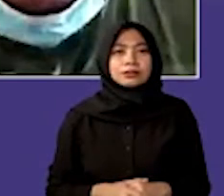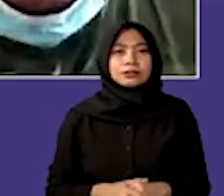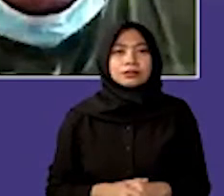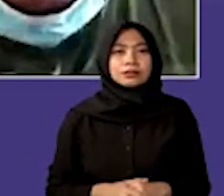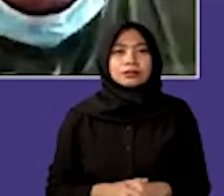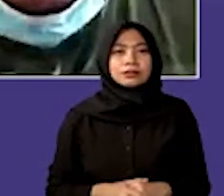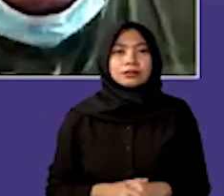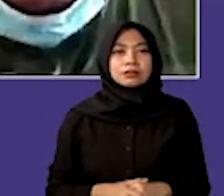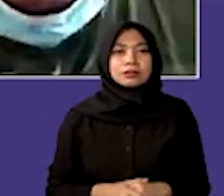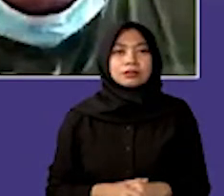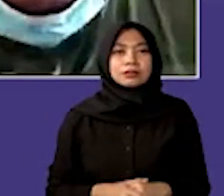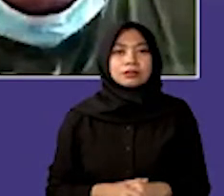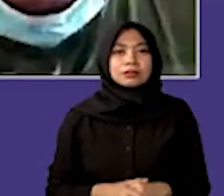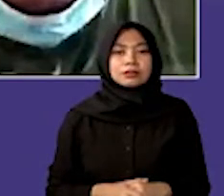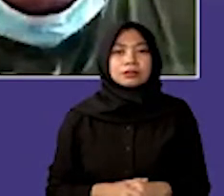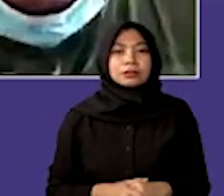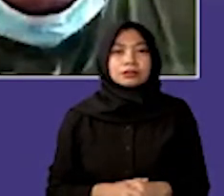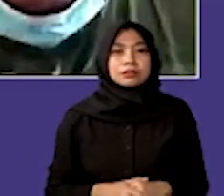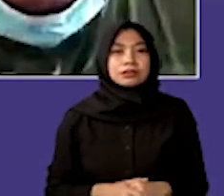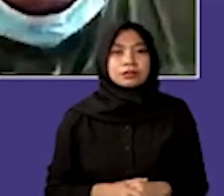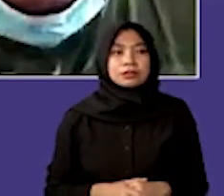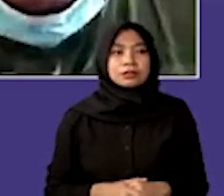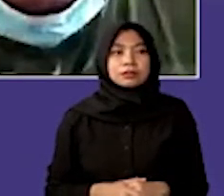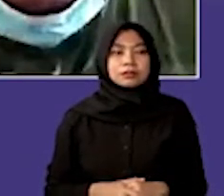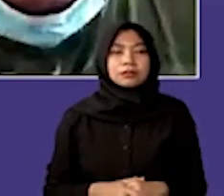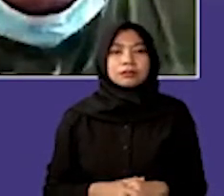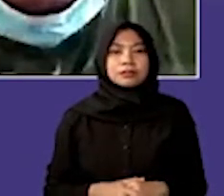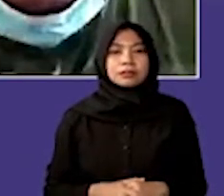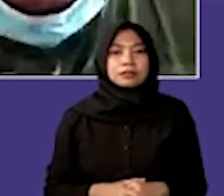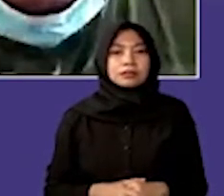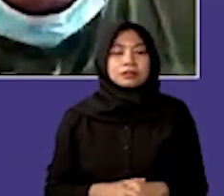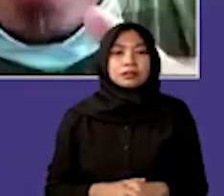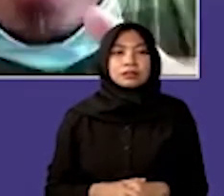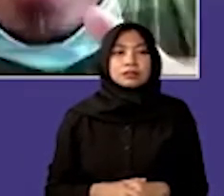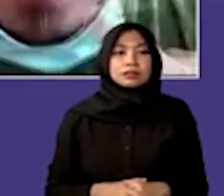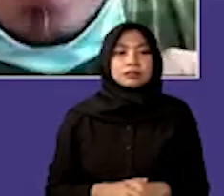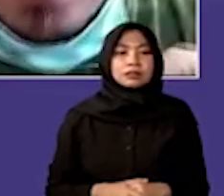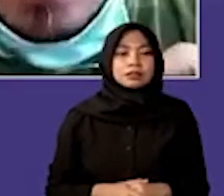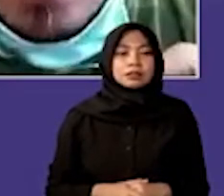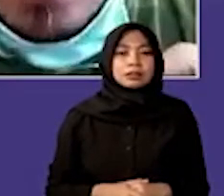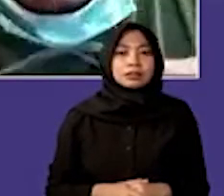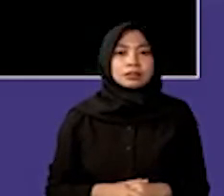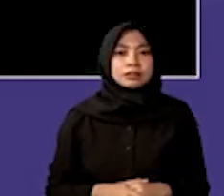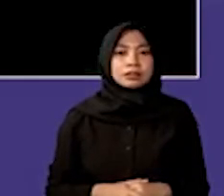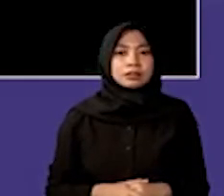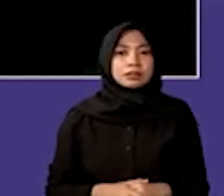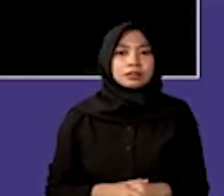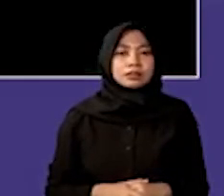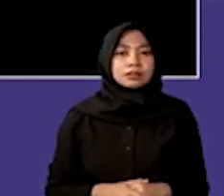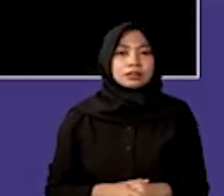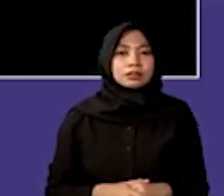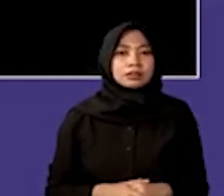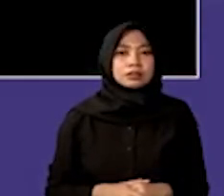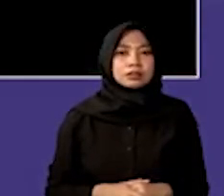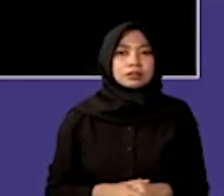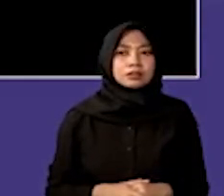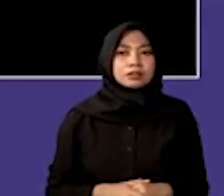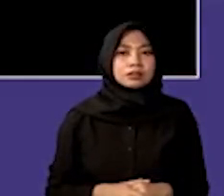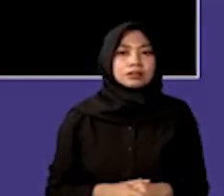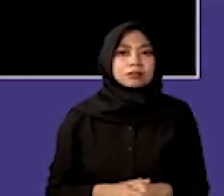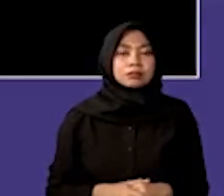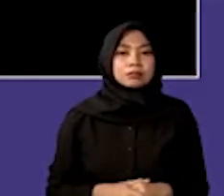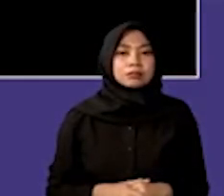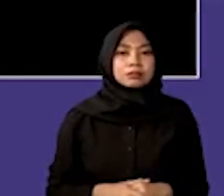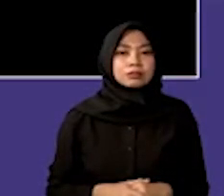Mas Halo Ya silakan maswin Halo Mas silakan mas i terima kasih E